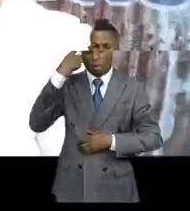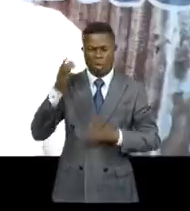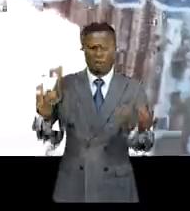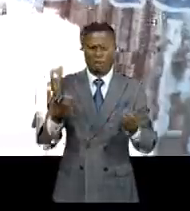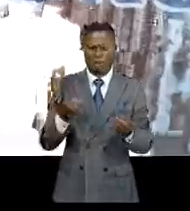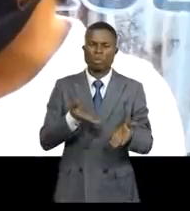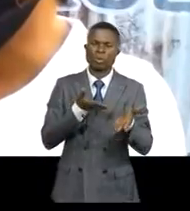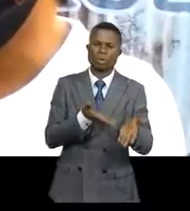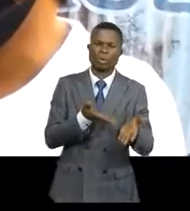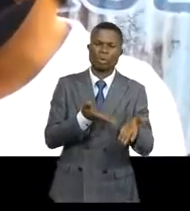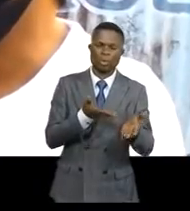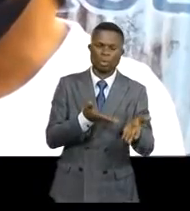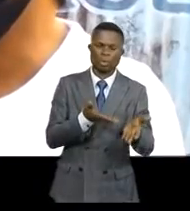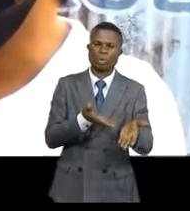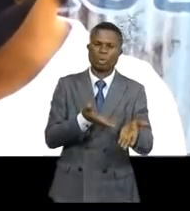Les